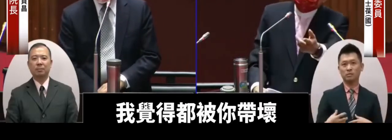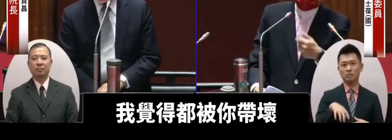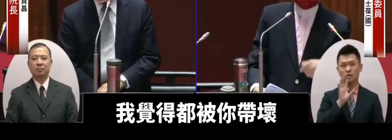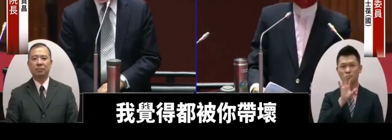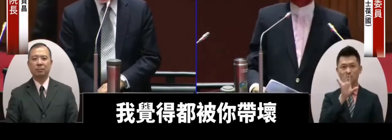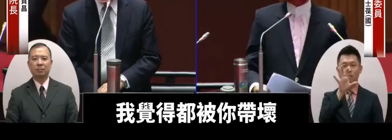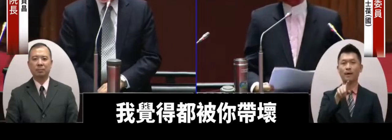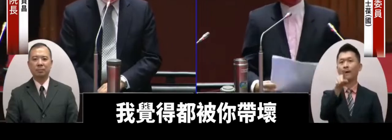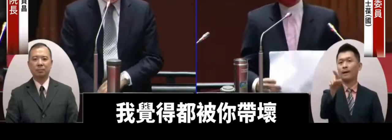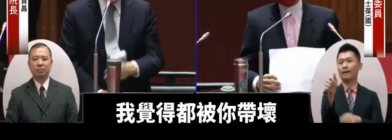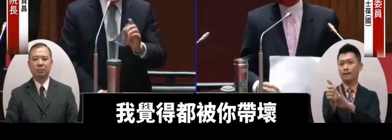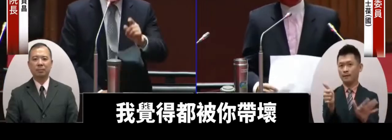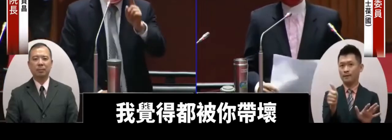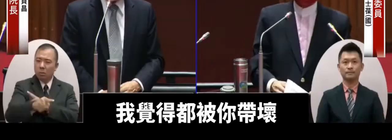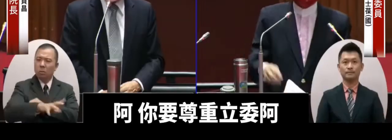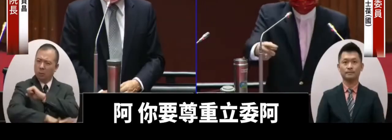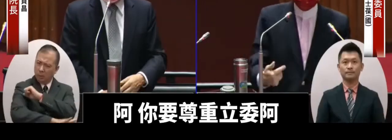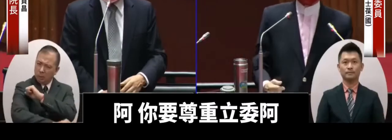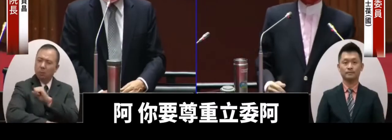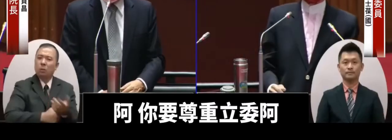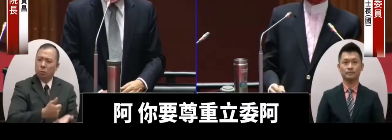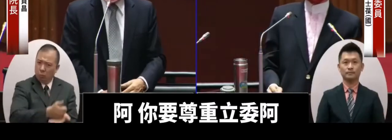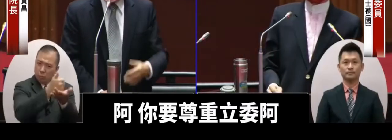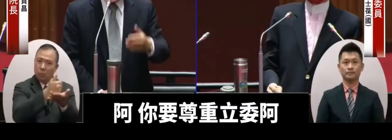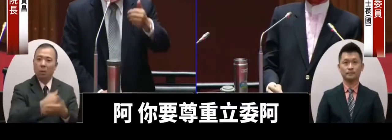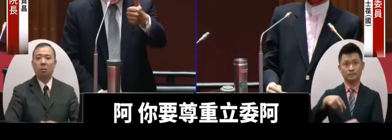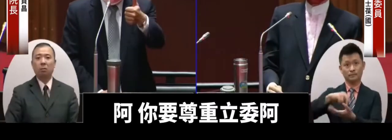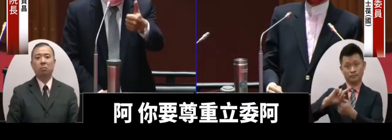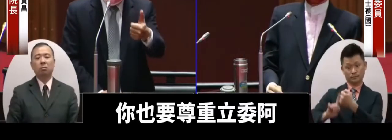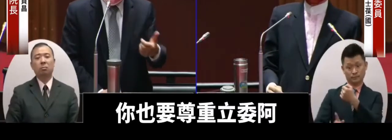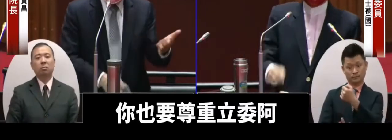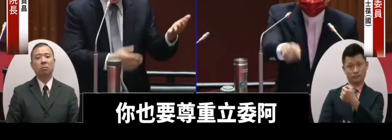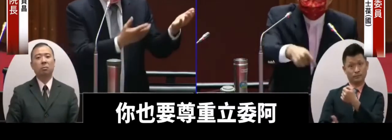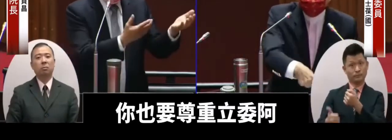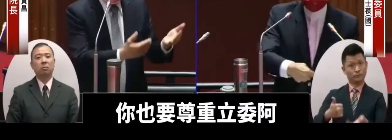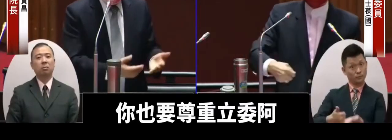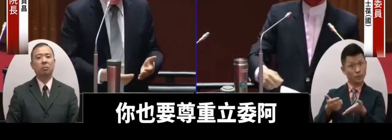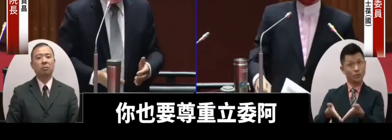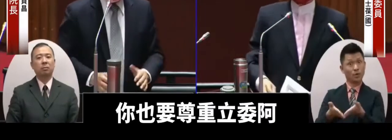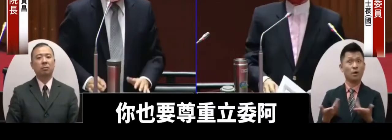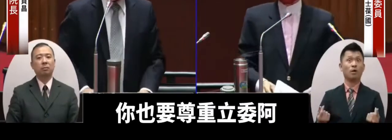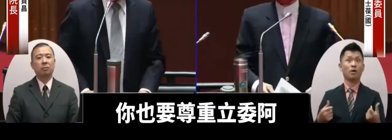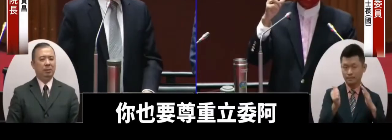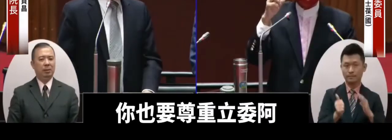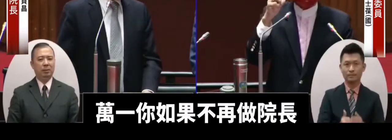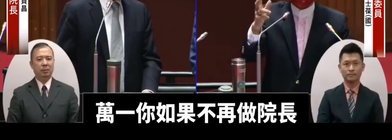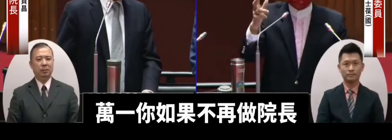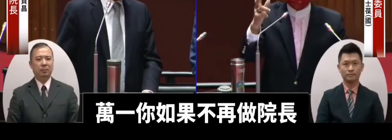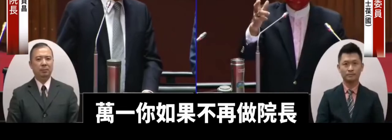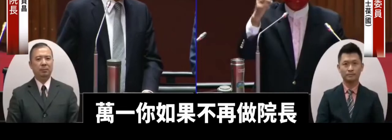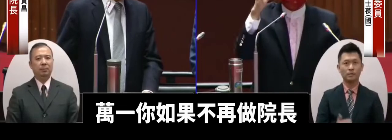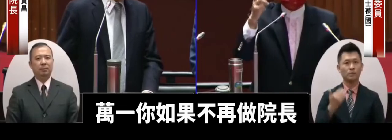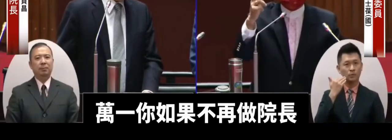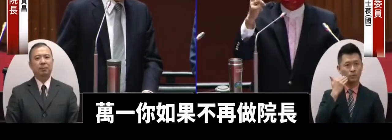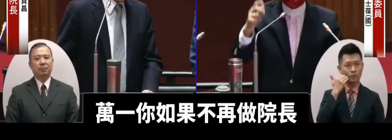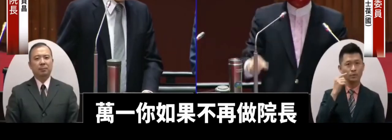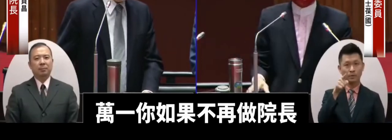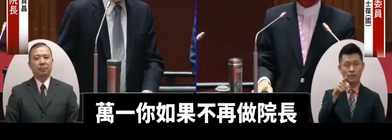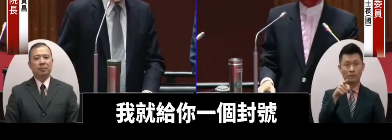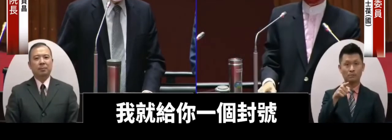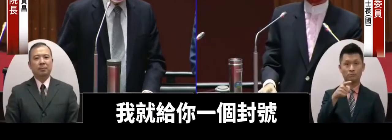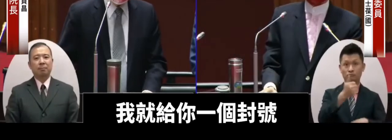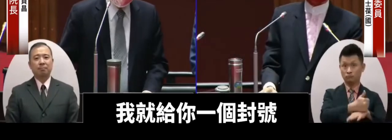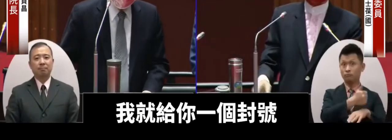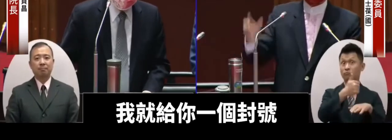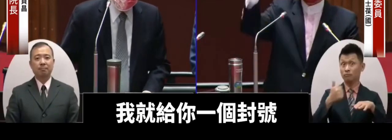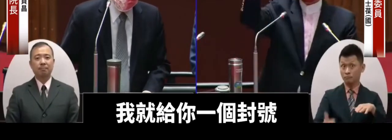给你吵坏的。 不会，都 啊，你要尊重立委啊， 啊，利用， 你也要尊重立委啊。万一你如果不再做院长，